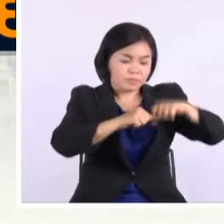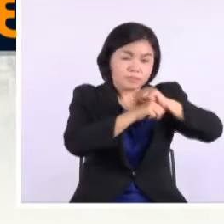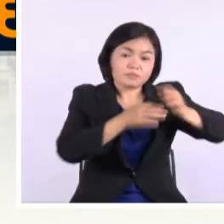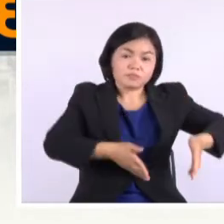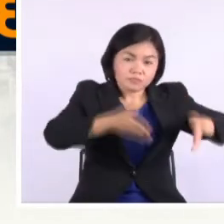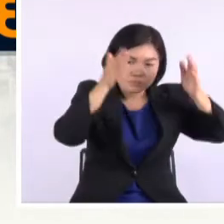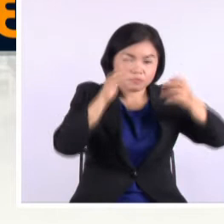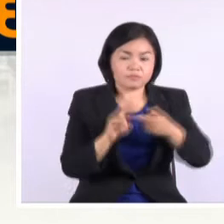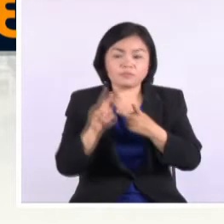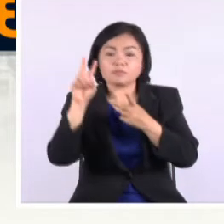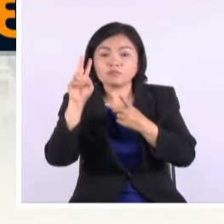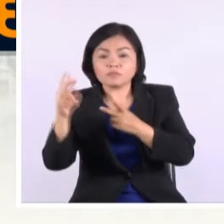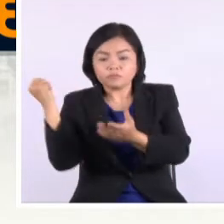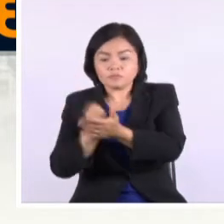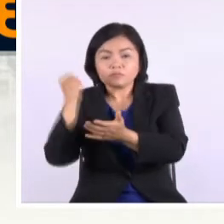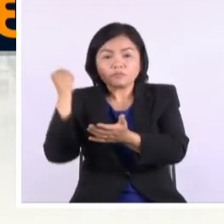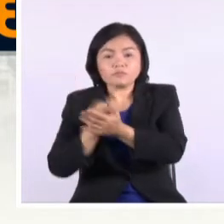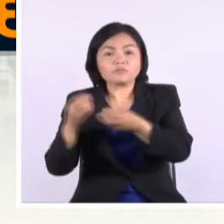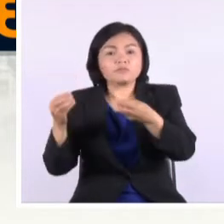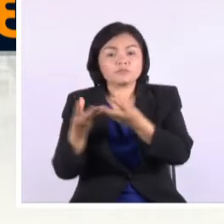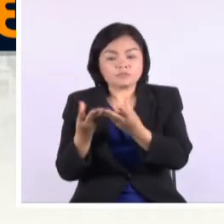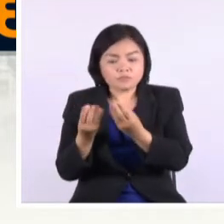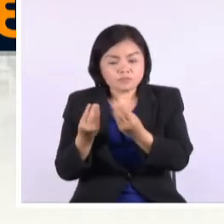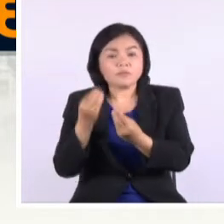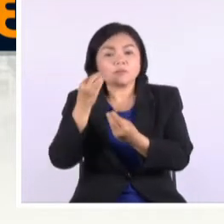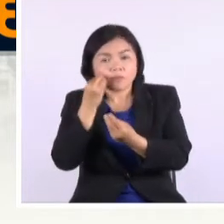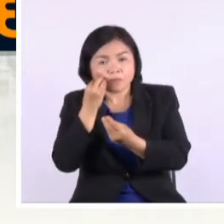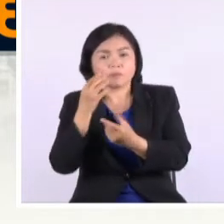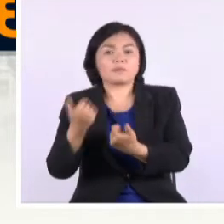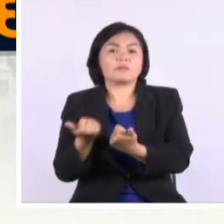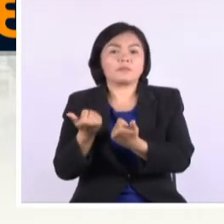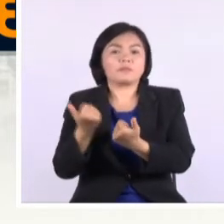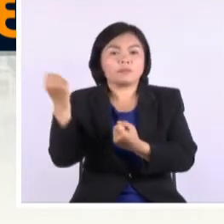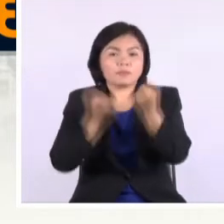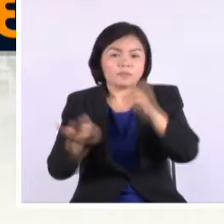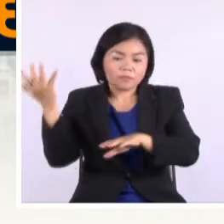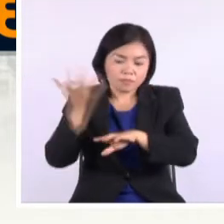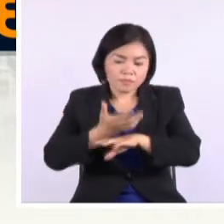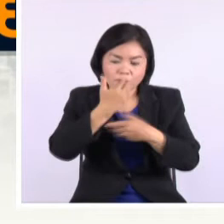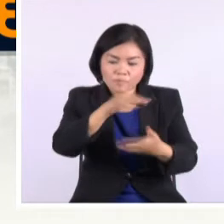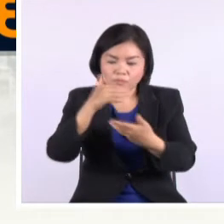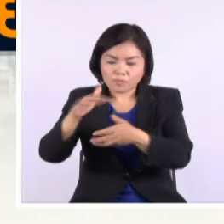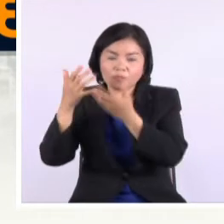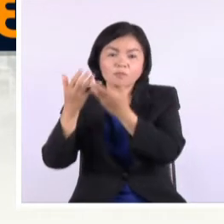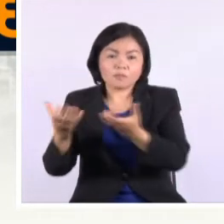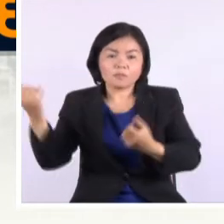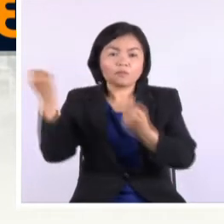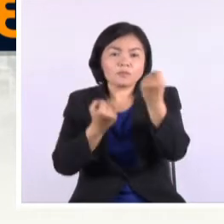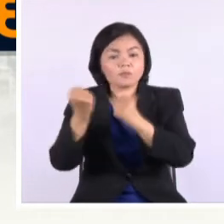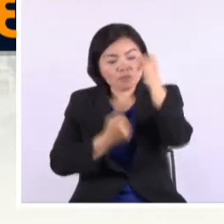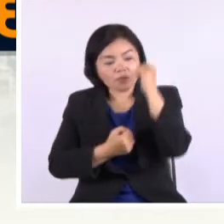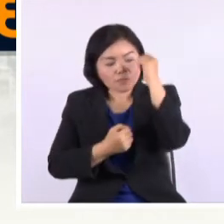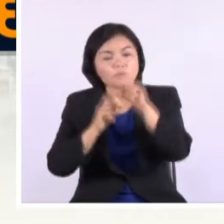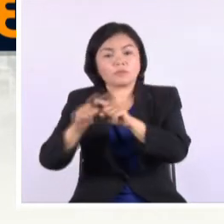รองลงมาคือธุรกิจอสังหาริมทรัพย์นะครับและธุรกิจขนส่งและขนถ่ายสินค้ารวมถึงขนคนโดยสารด้วย